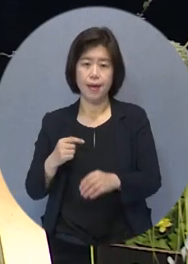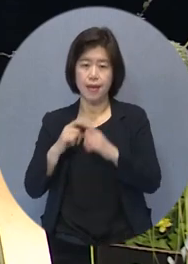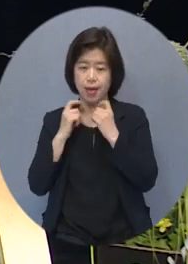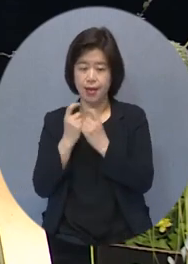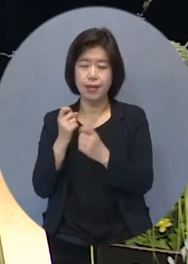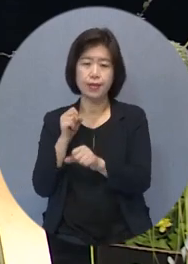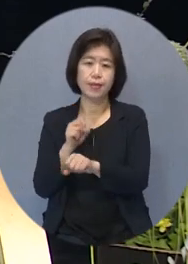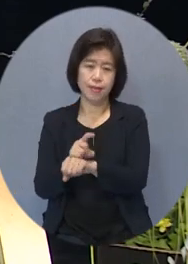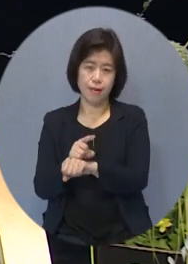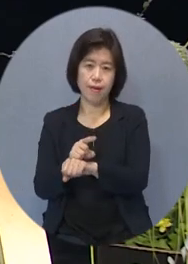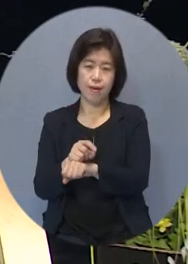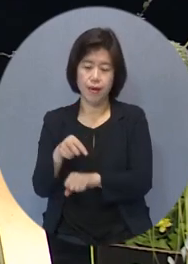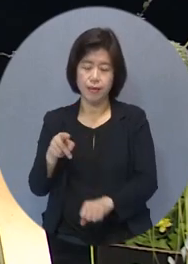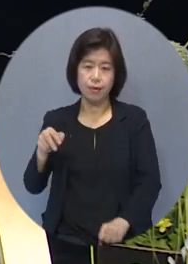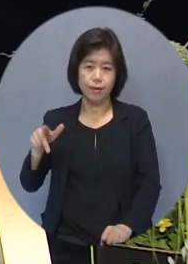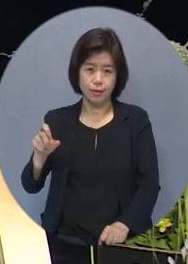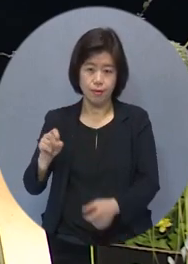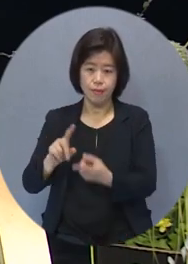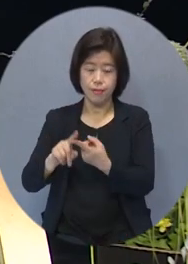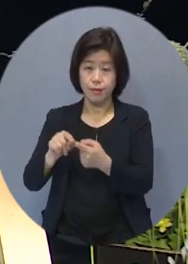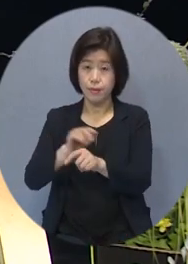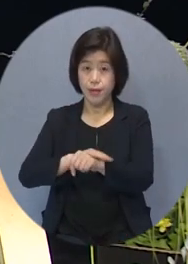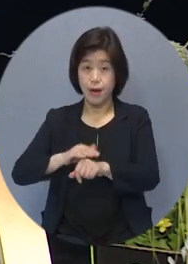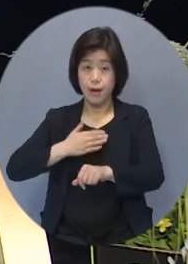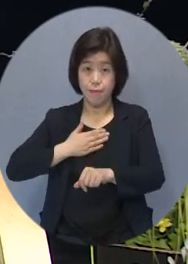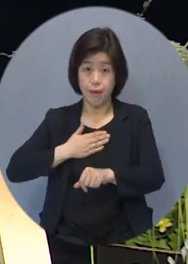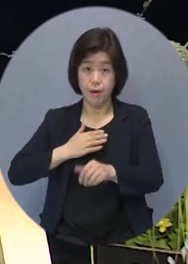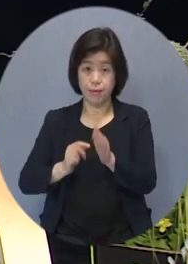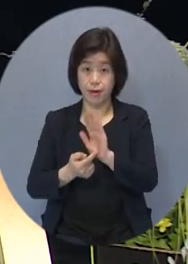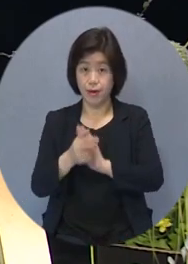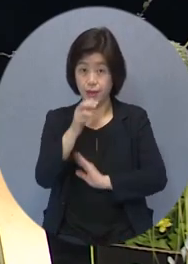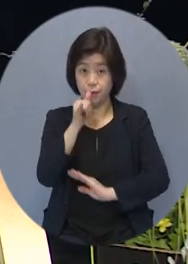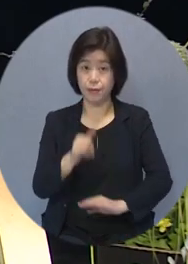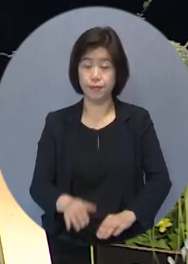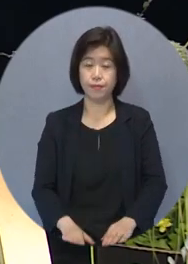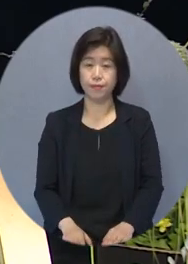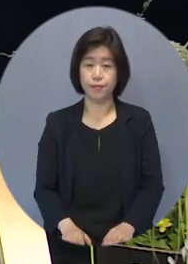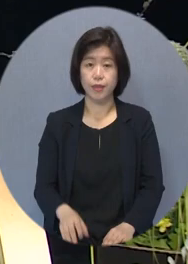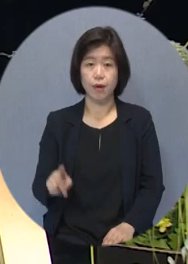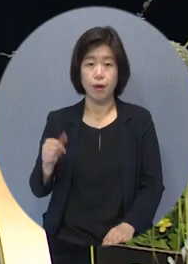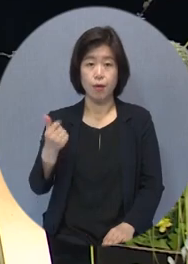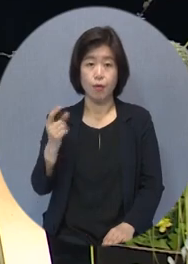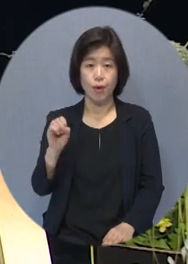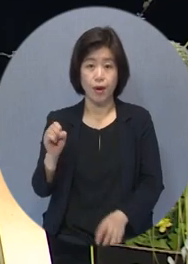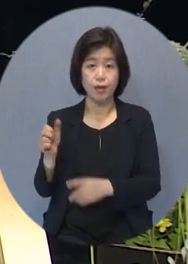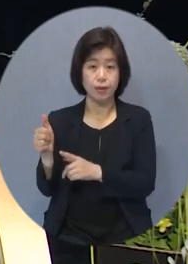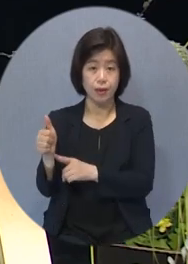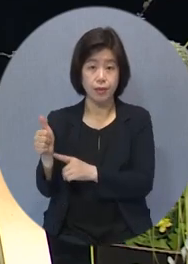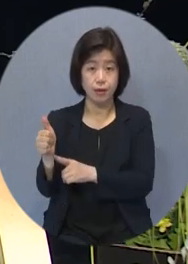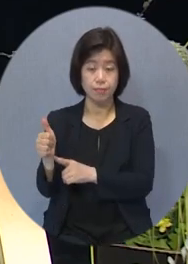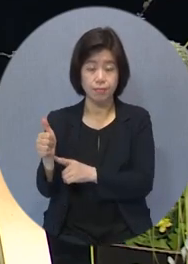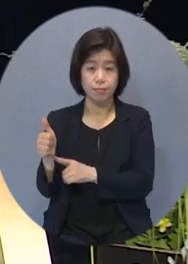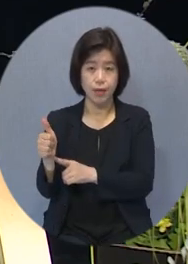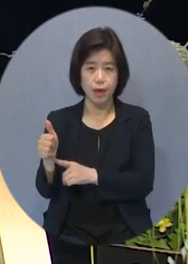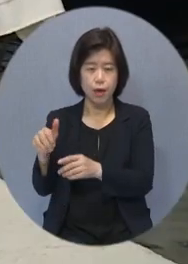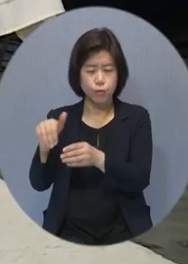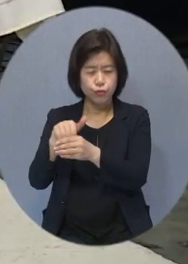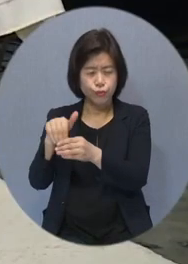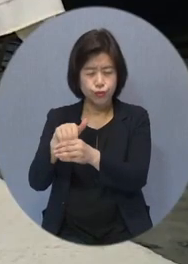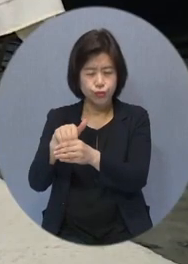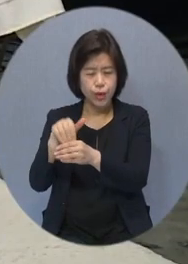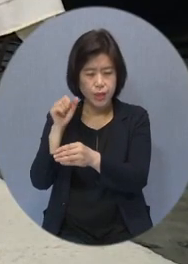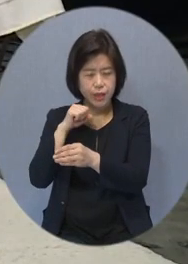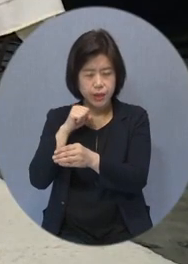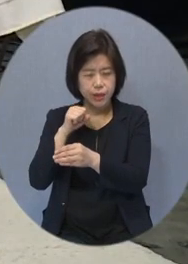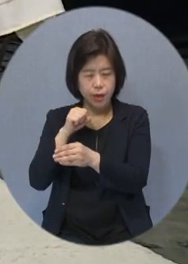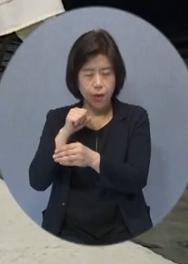다른 서정을 구축하려는 황인창의 문학적 지향이 더 귀한 까닭입니다.